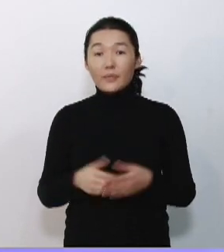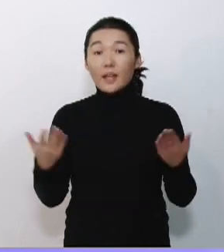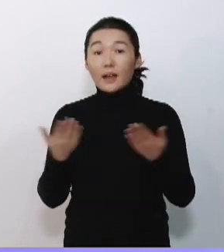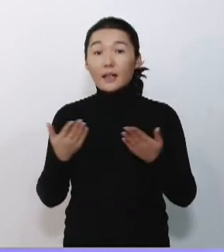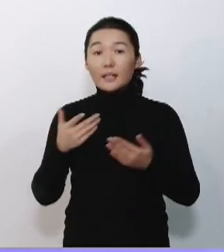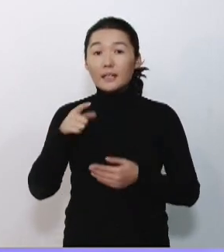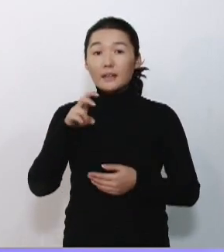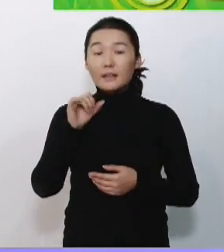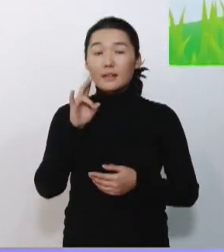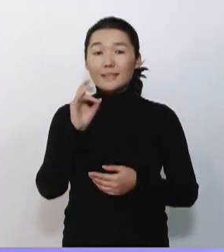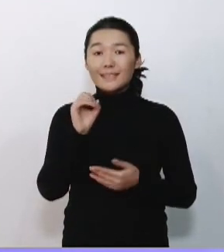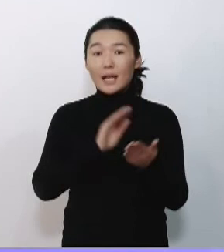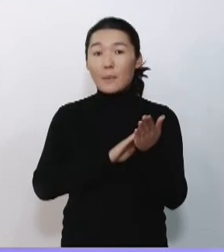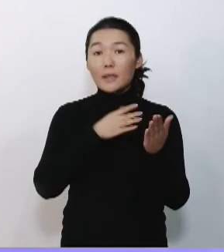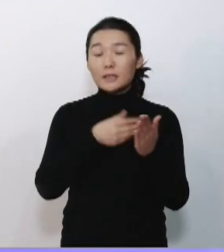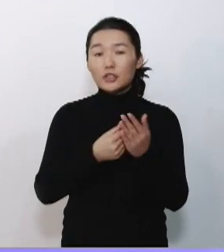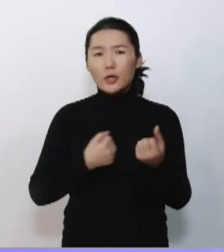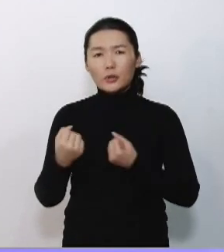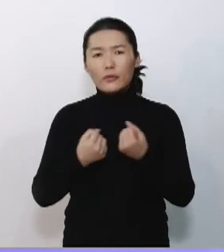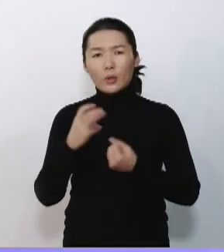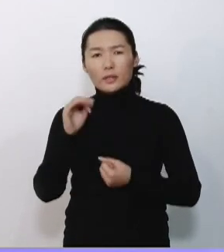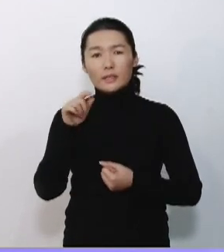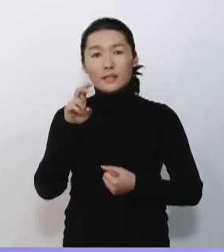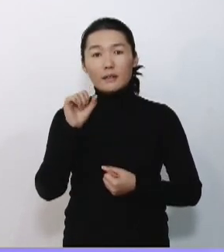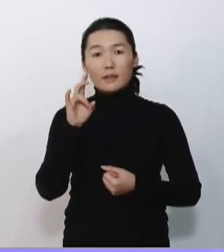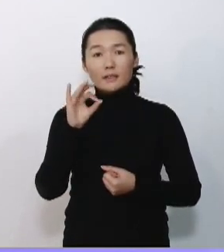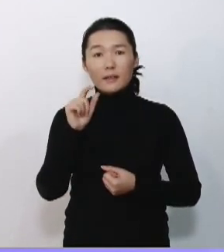Какие гласные обозначают твердость согласного?